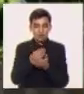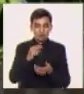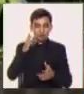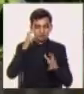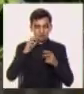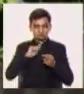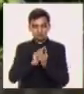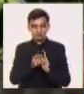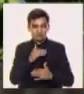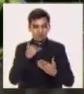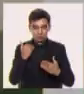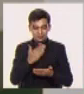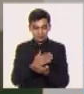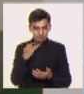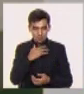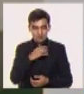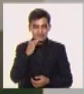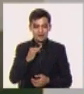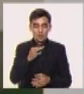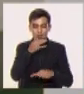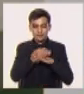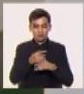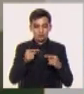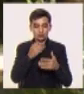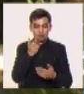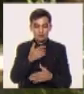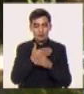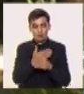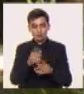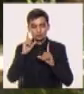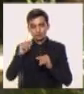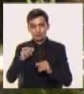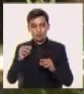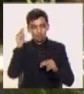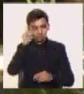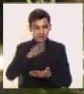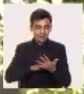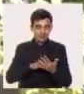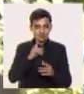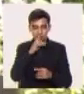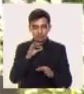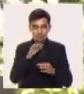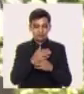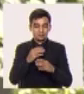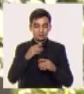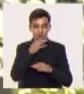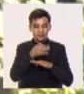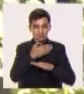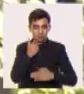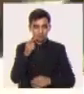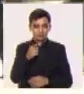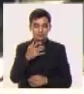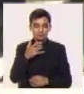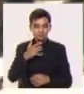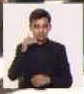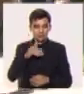университеты. Министерство иностранных дел пока не ответили, помогут ли выехать на обучение. За рубежом получают знания около 150 тысяч наших